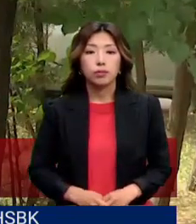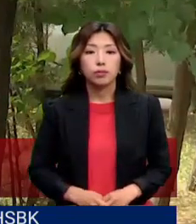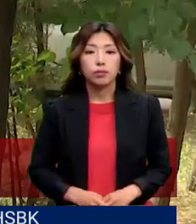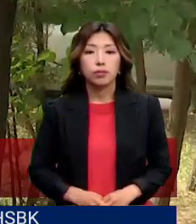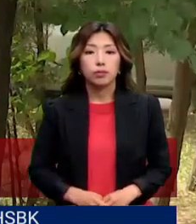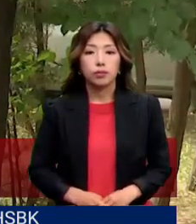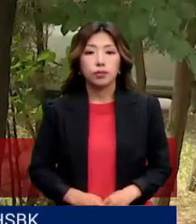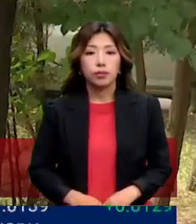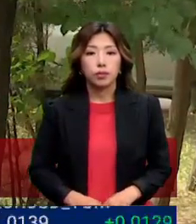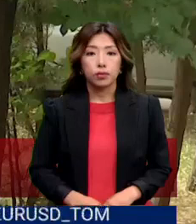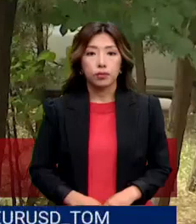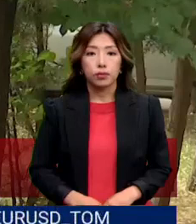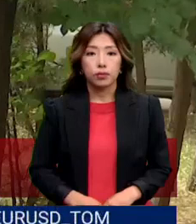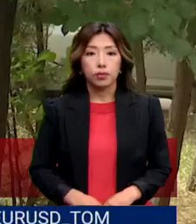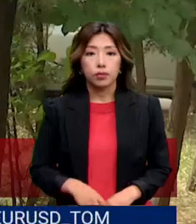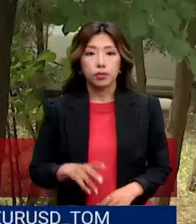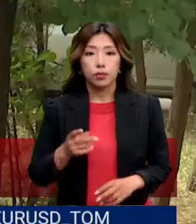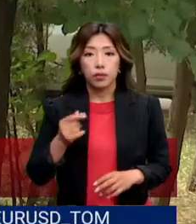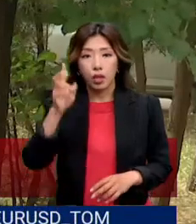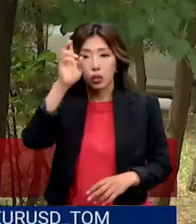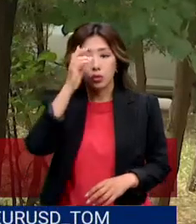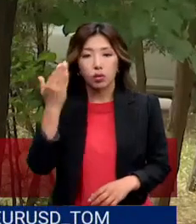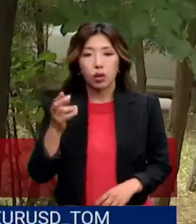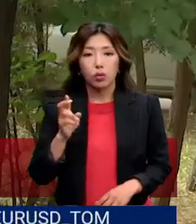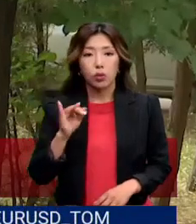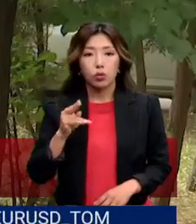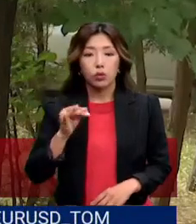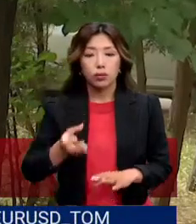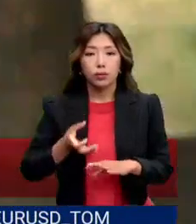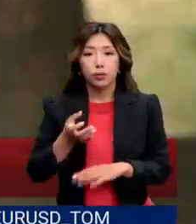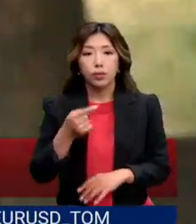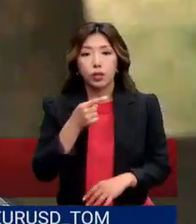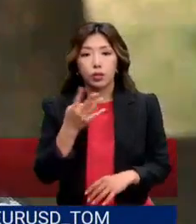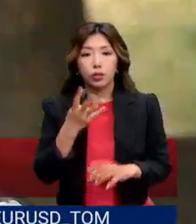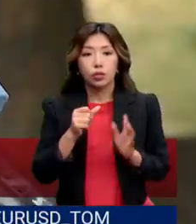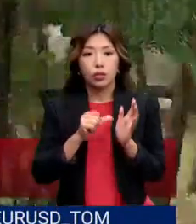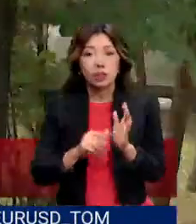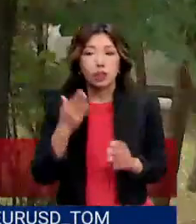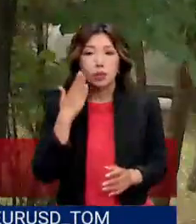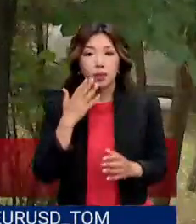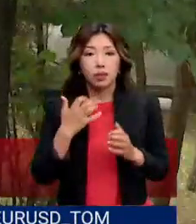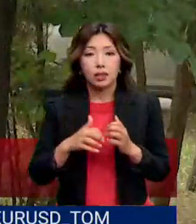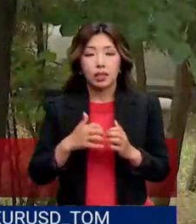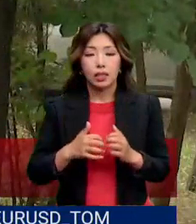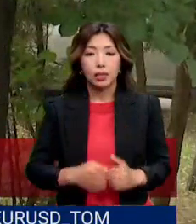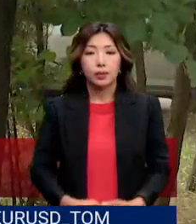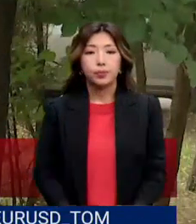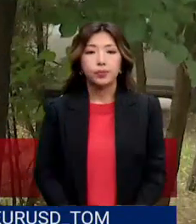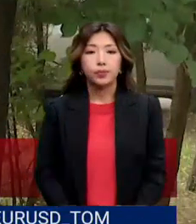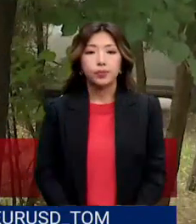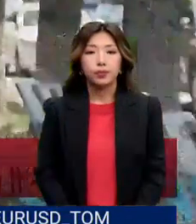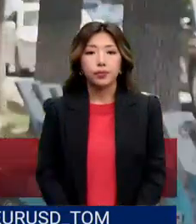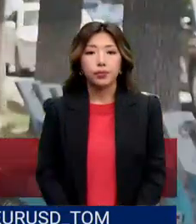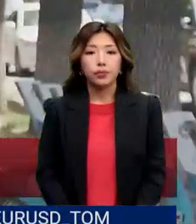уровнях, на которых он заложен в бюджет. Плюс-минус 460. Это некий таргет, к которому валютный